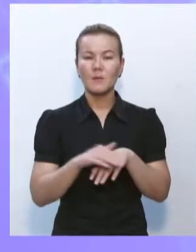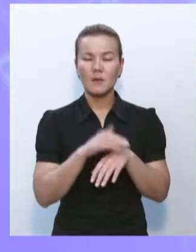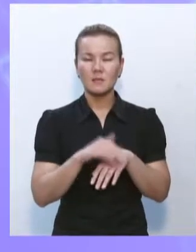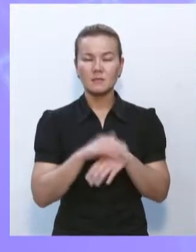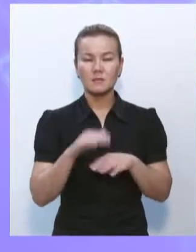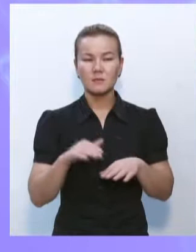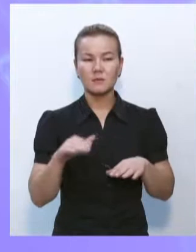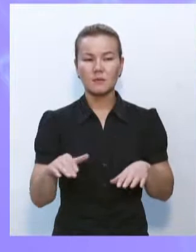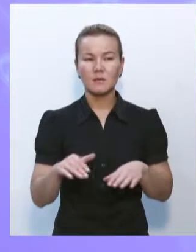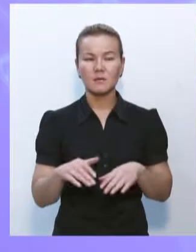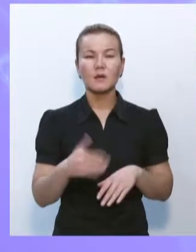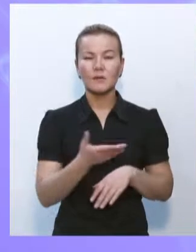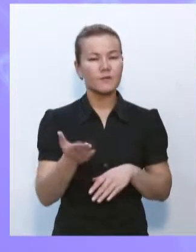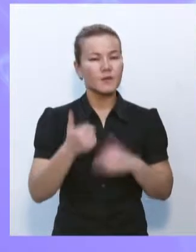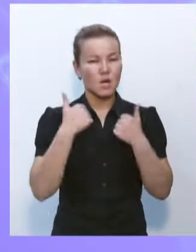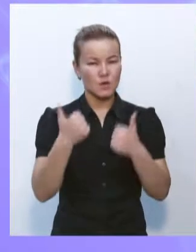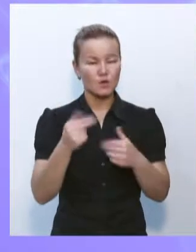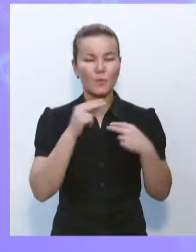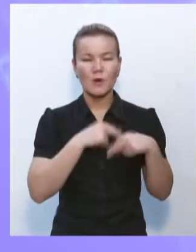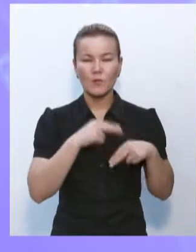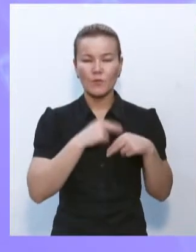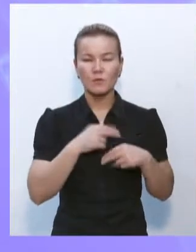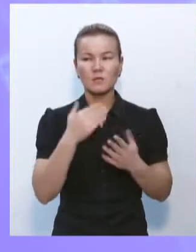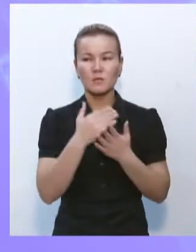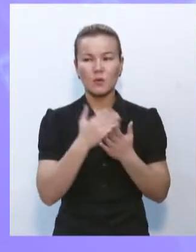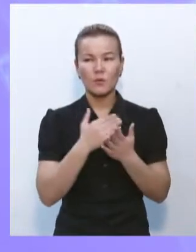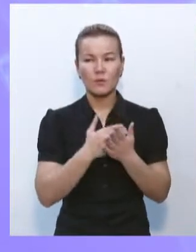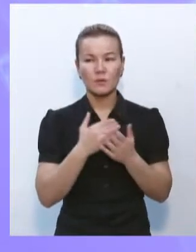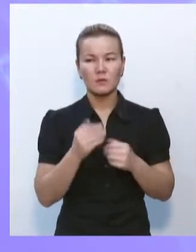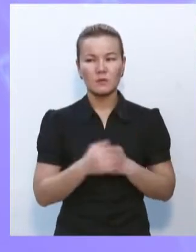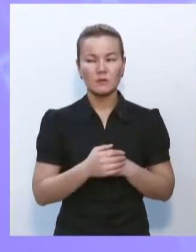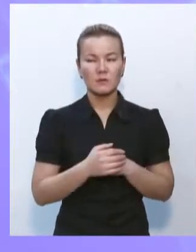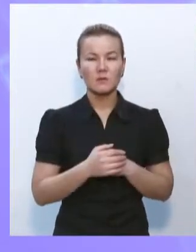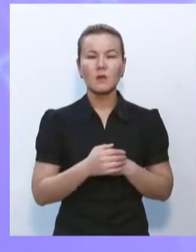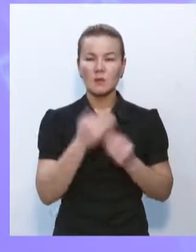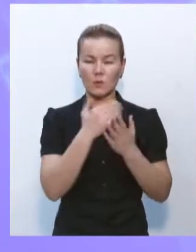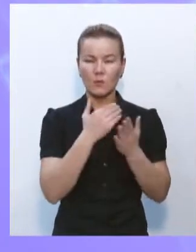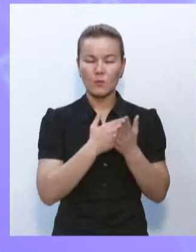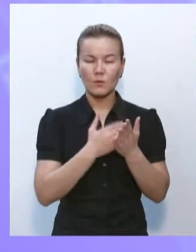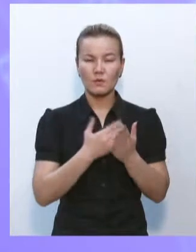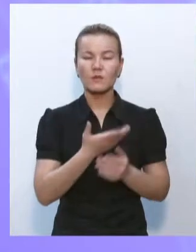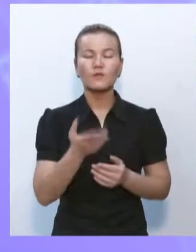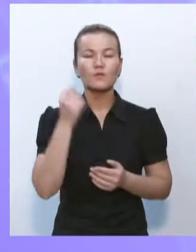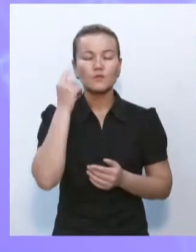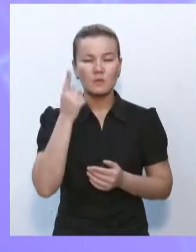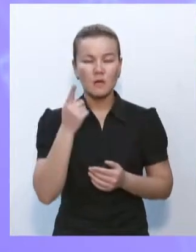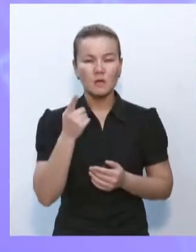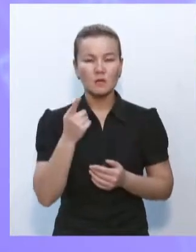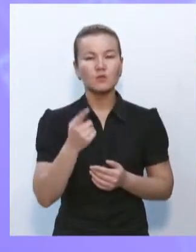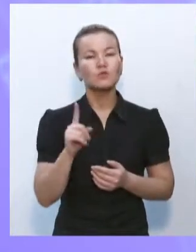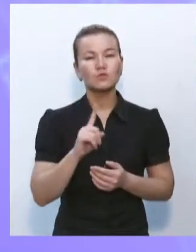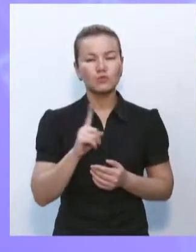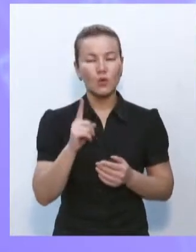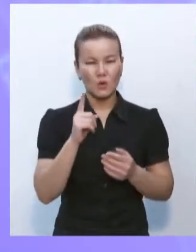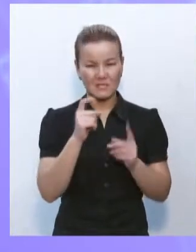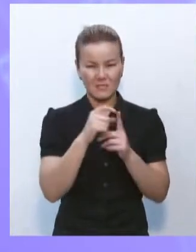Молодцы, ребята! Вы хорошо поработали на уроке. На уроке вы узнали, что